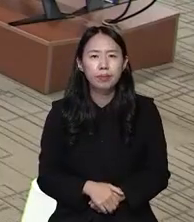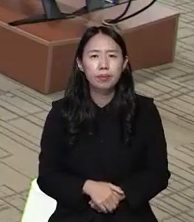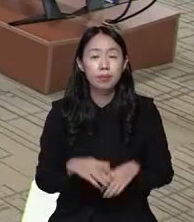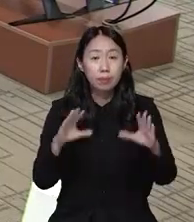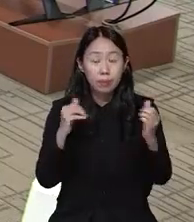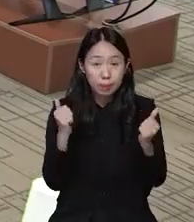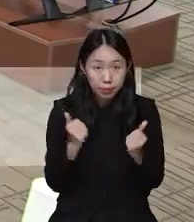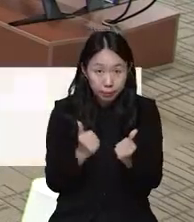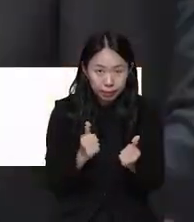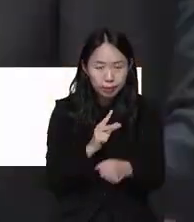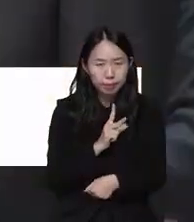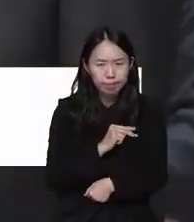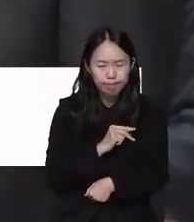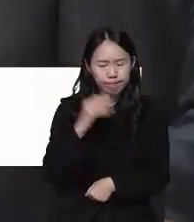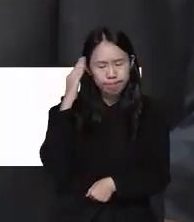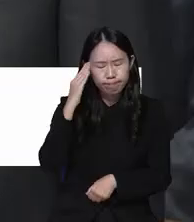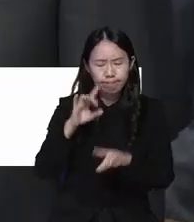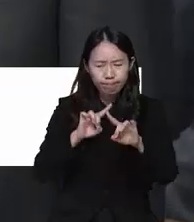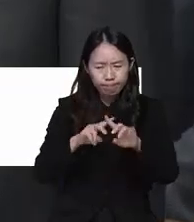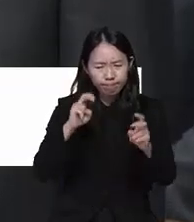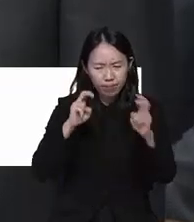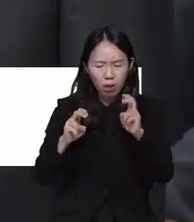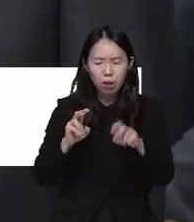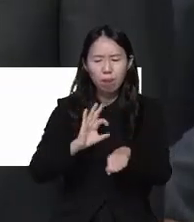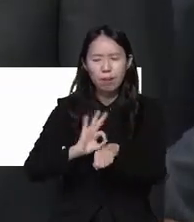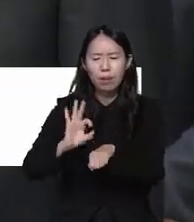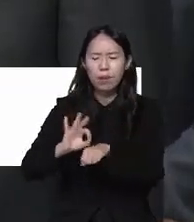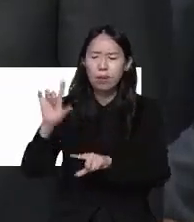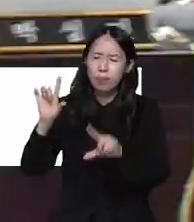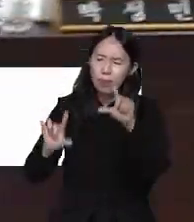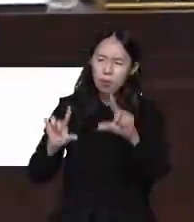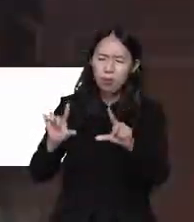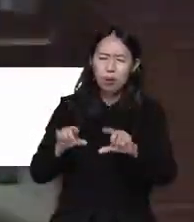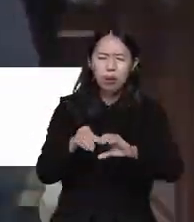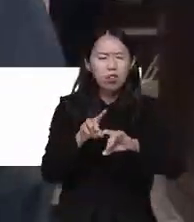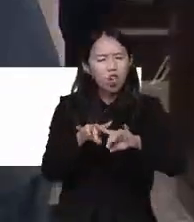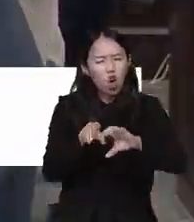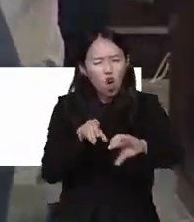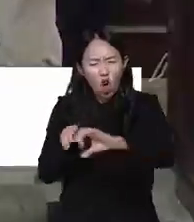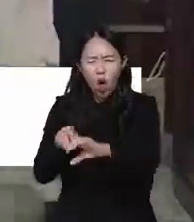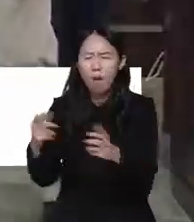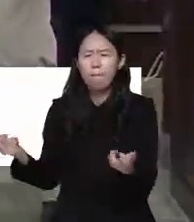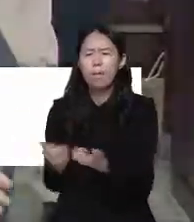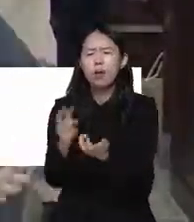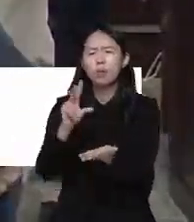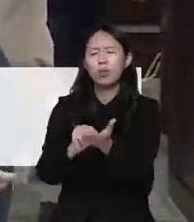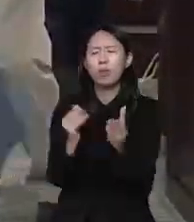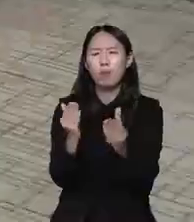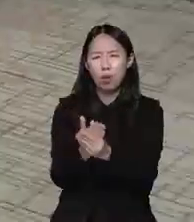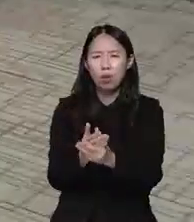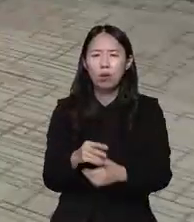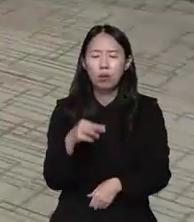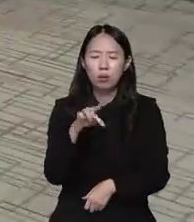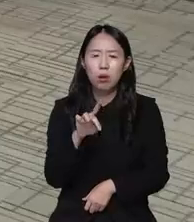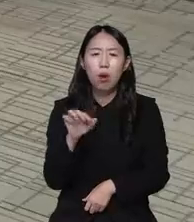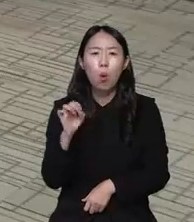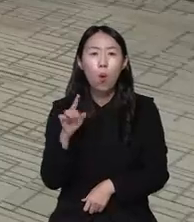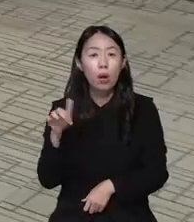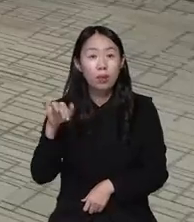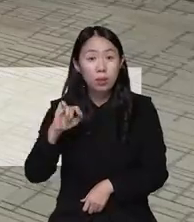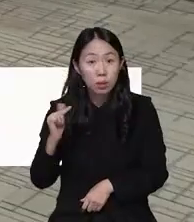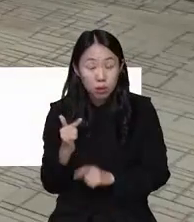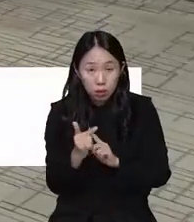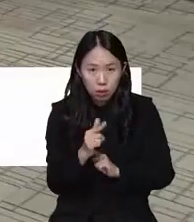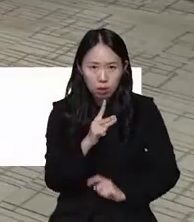국회 산자위원들은 한국전력의 안일한 태도가 개통 포화 사태를 낳았다고 질타했습니다. 서황진 의원은 한전이